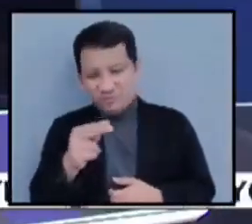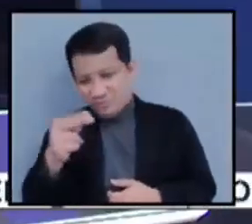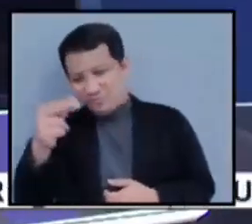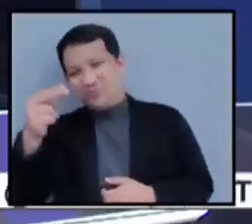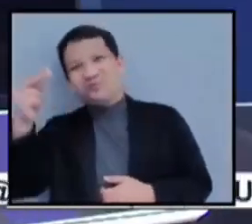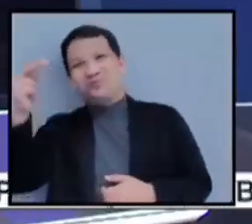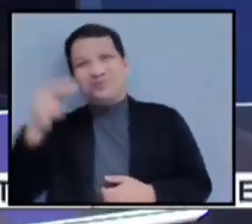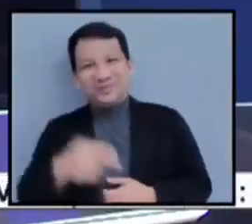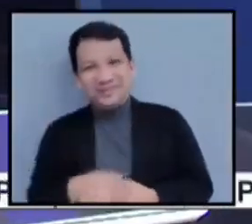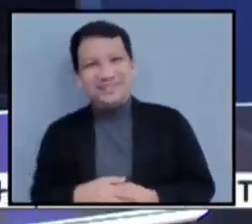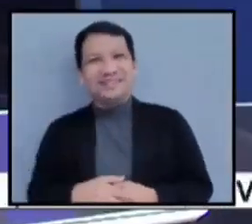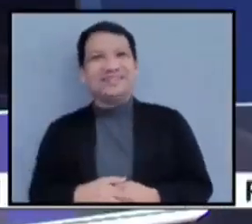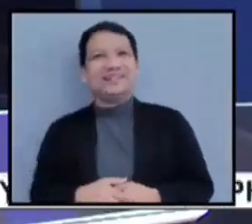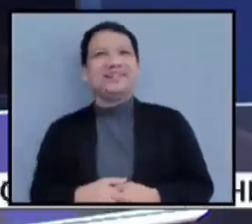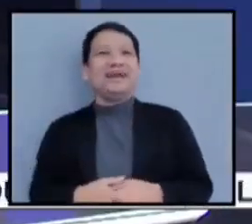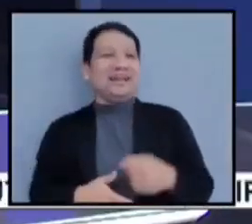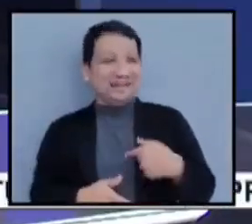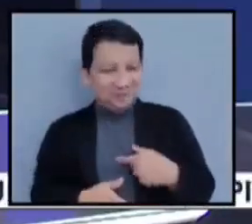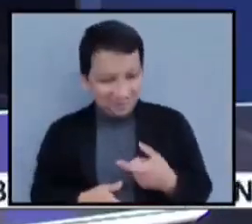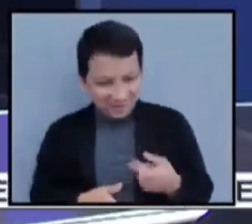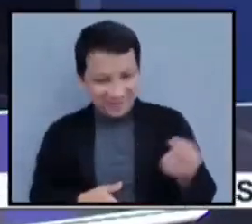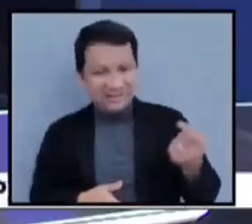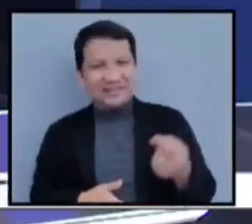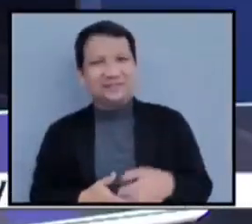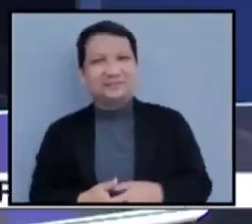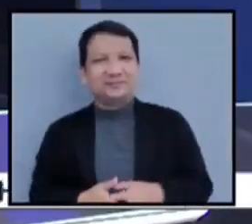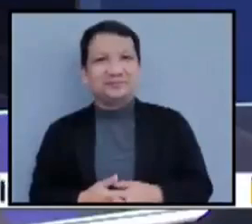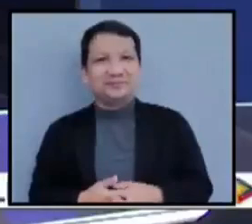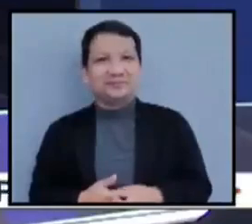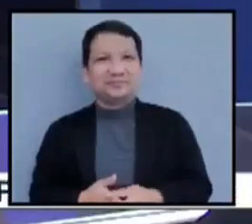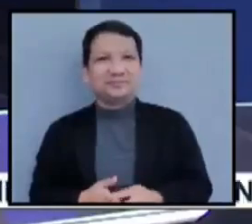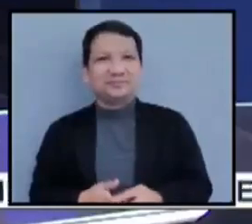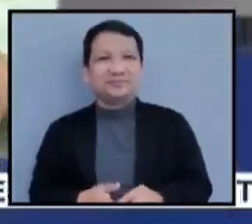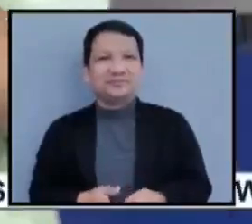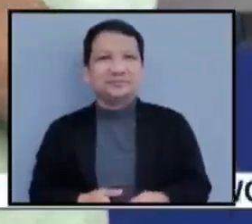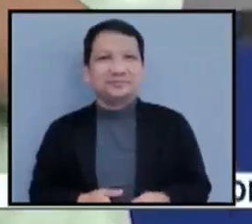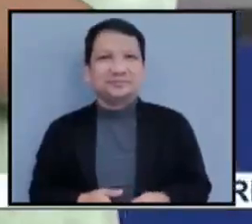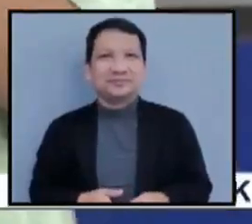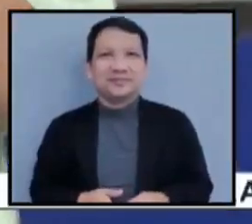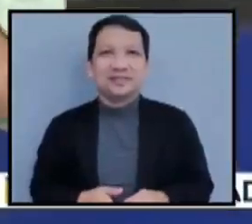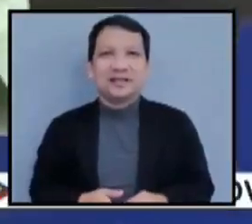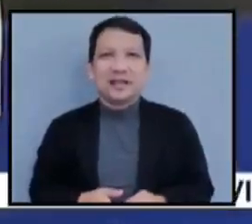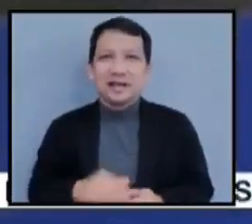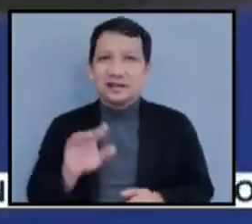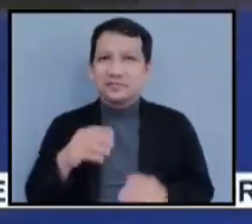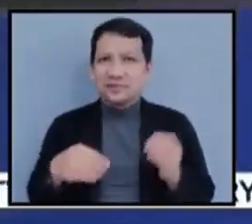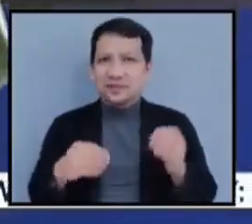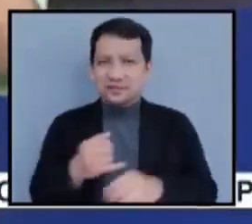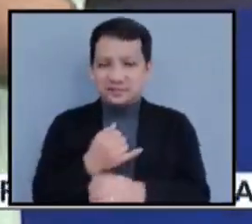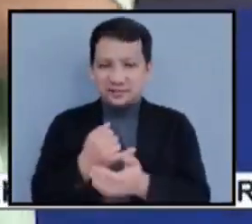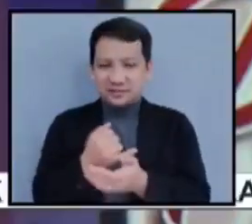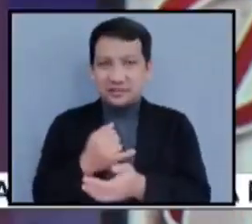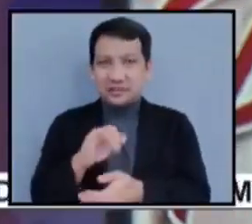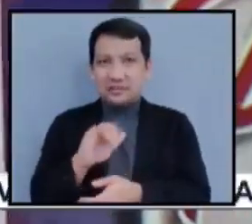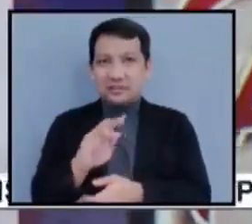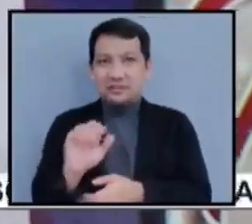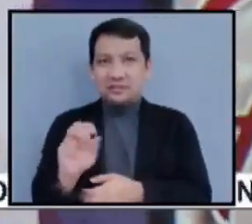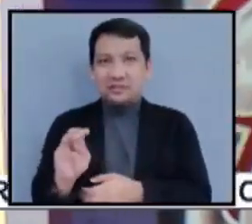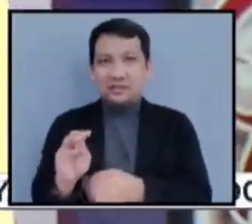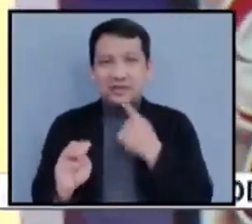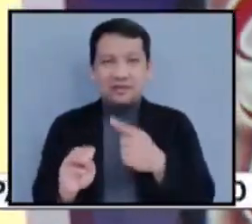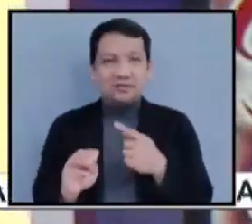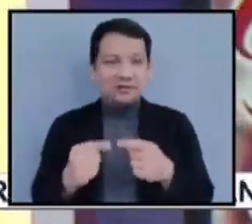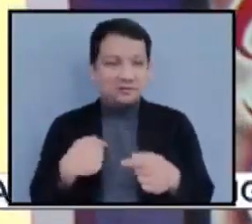Oh, I didn't mean! Okay na. Kaya mo na. Okay na. Ano ba mga instruments yung tugtog mo bukod sa kalimba? Drums po,